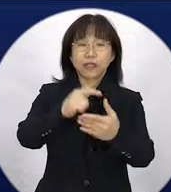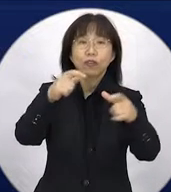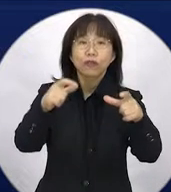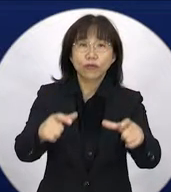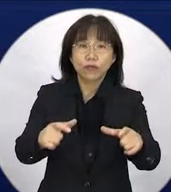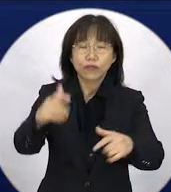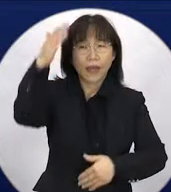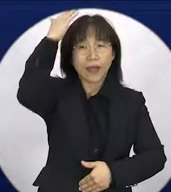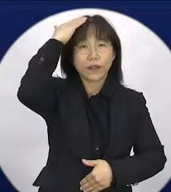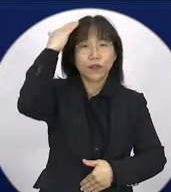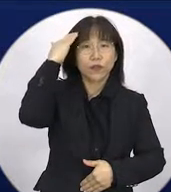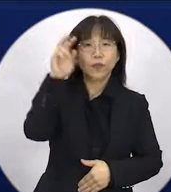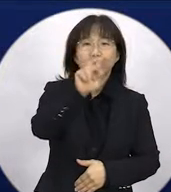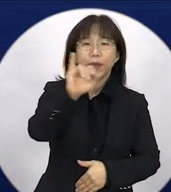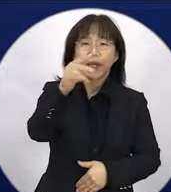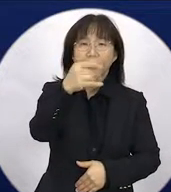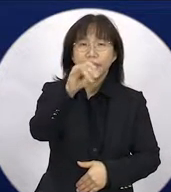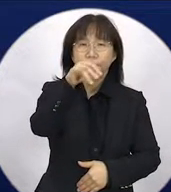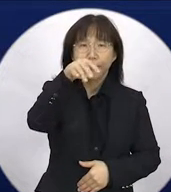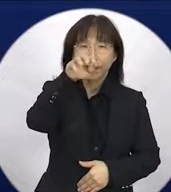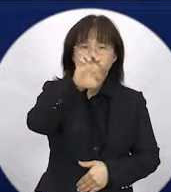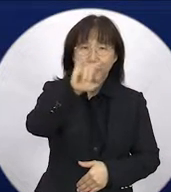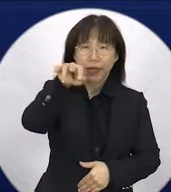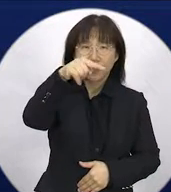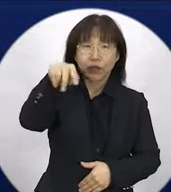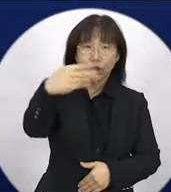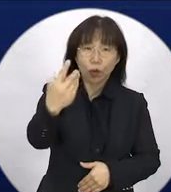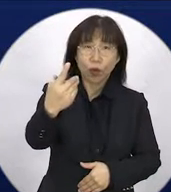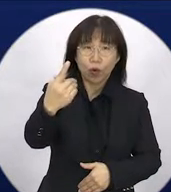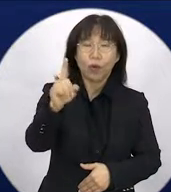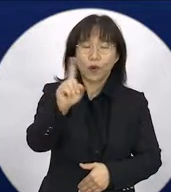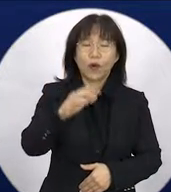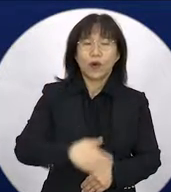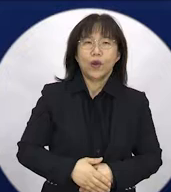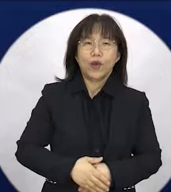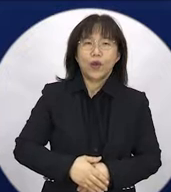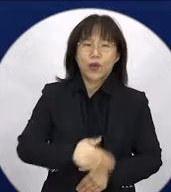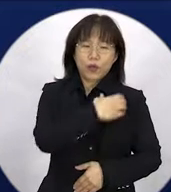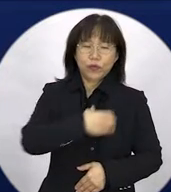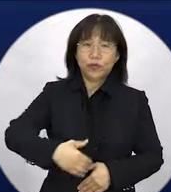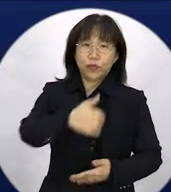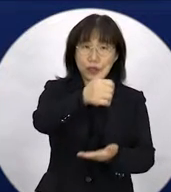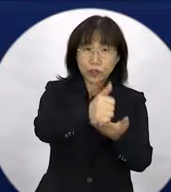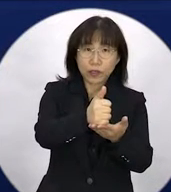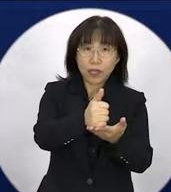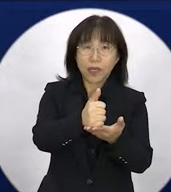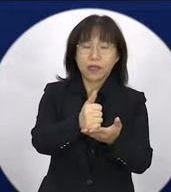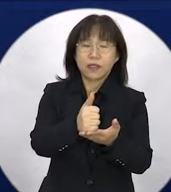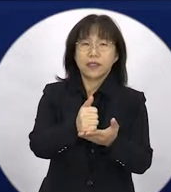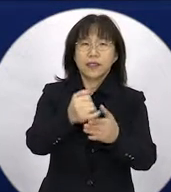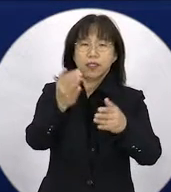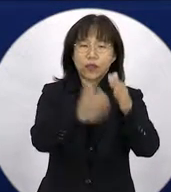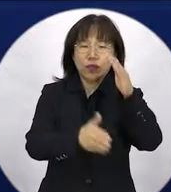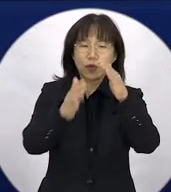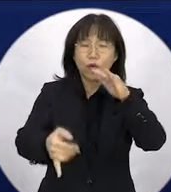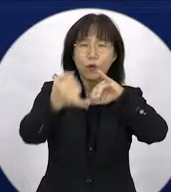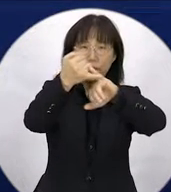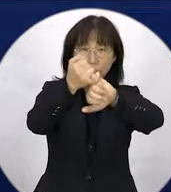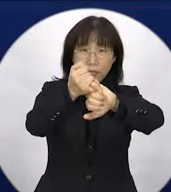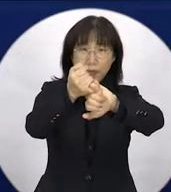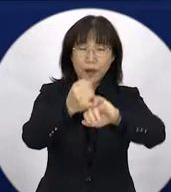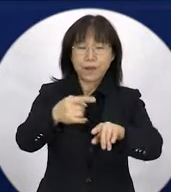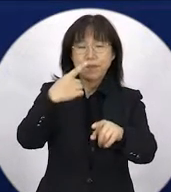강서구가 한국 매니페스토 실천 본부에서 주관한 민선 7기 기초단체장 공약이행 및 정보공개 평가 에서